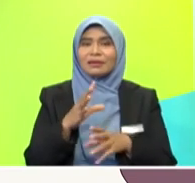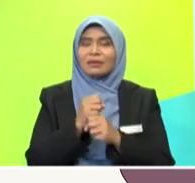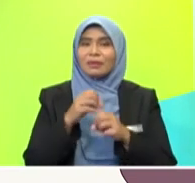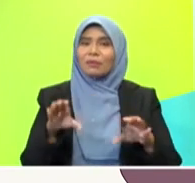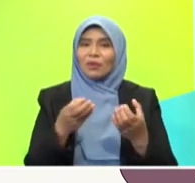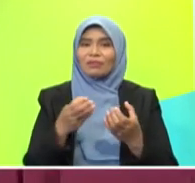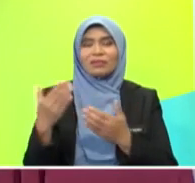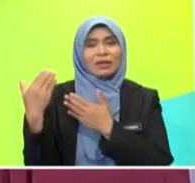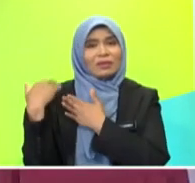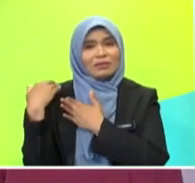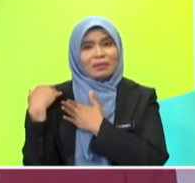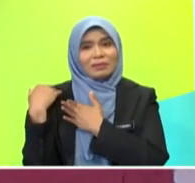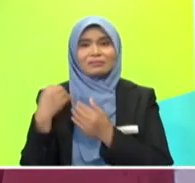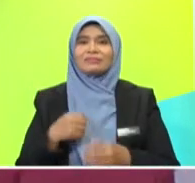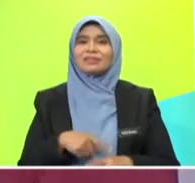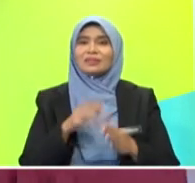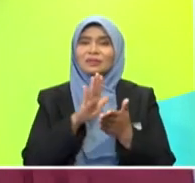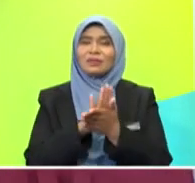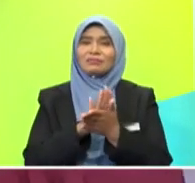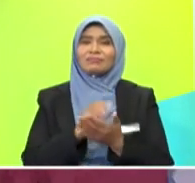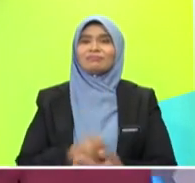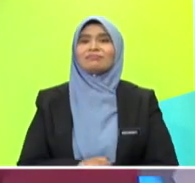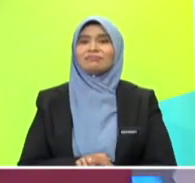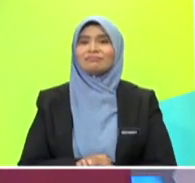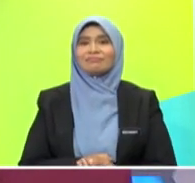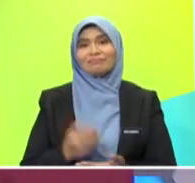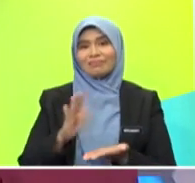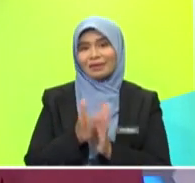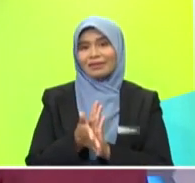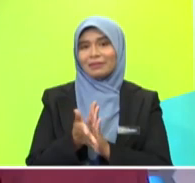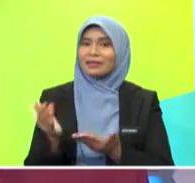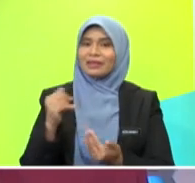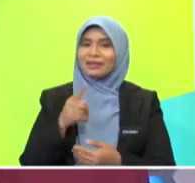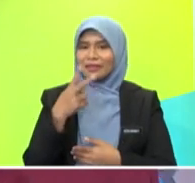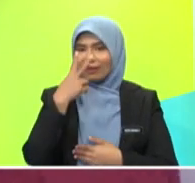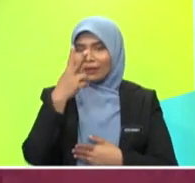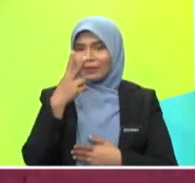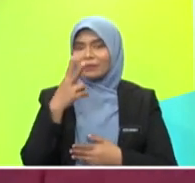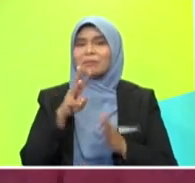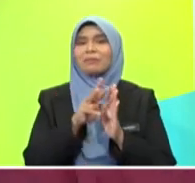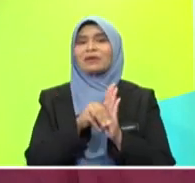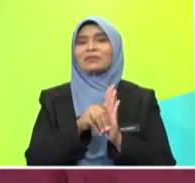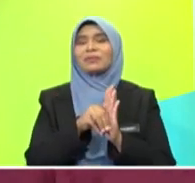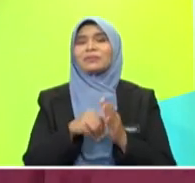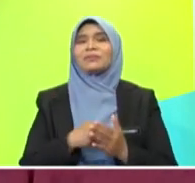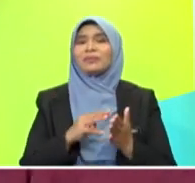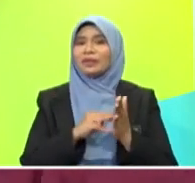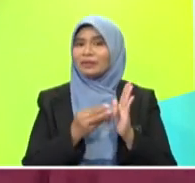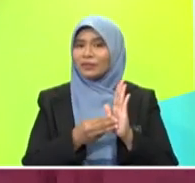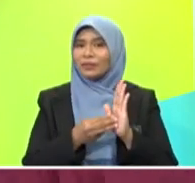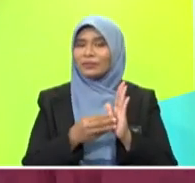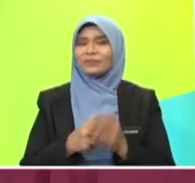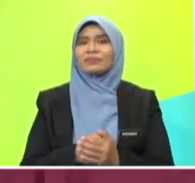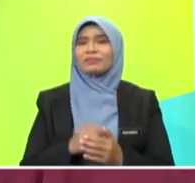di sekolah jadi mari kita tengok definisi nilai tanggung jawab dulu kawan-kawan